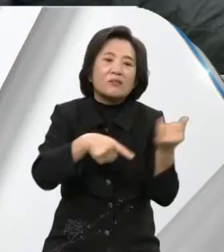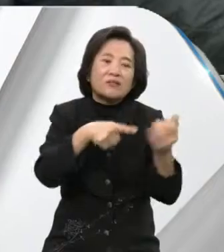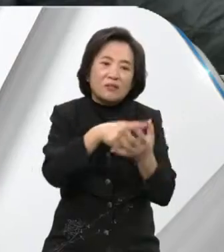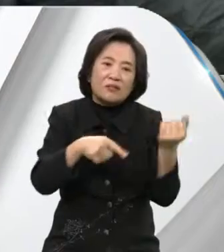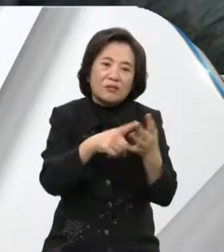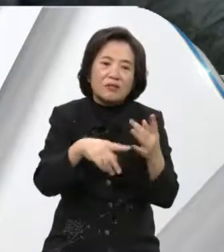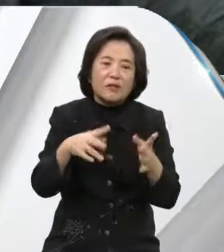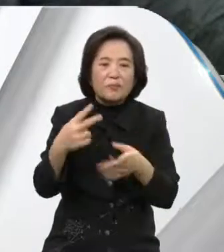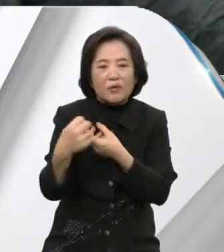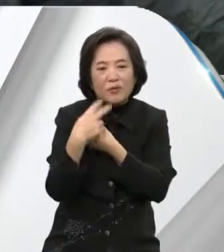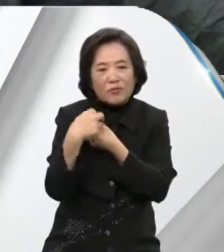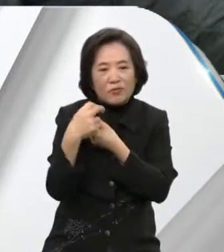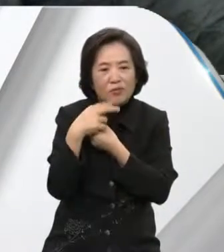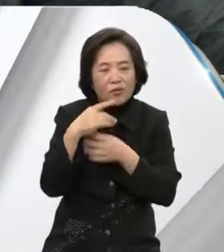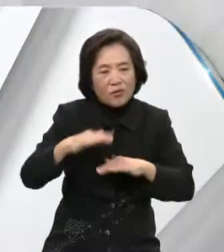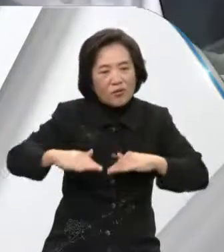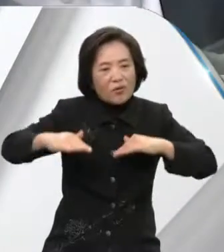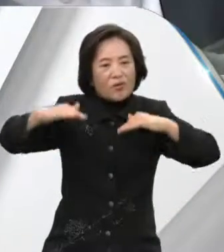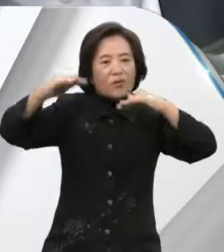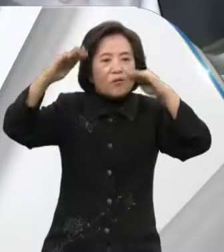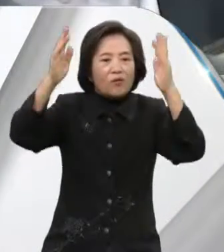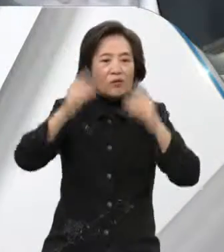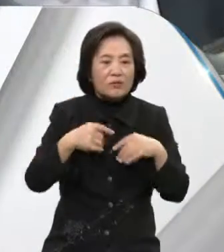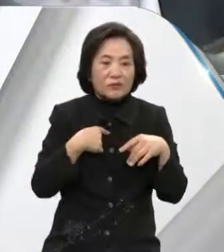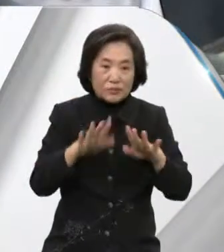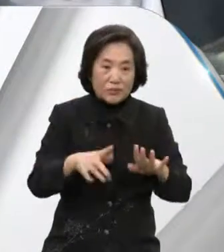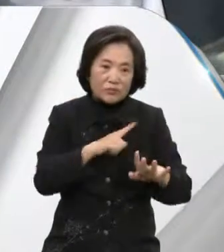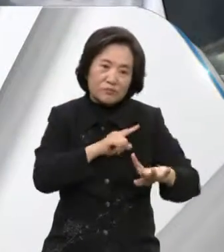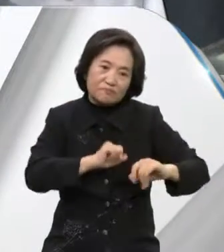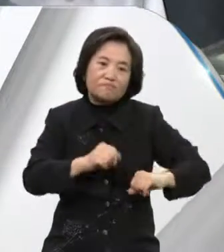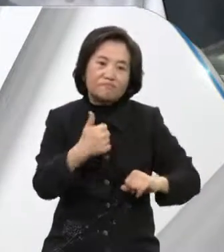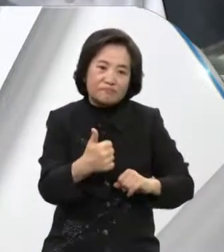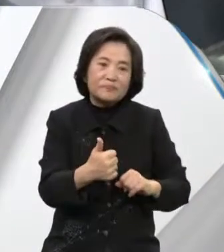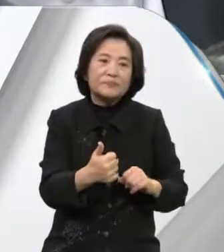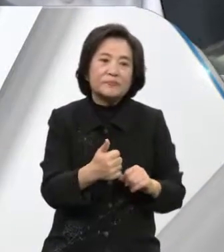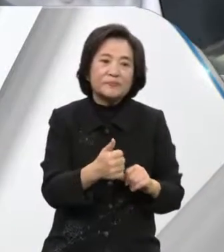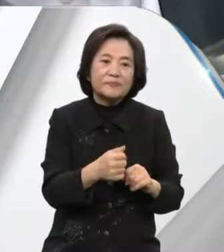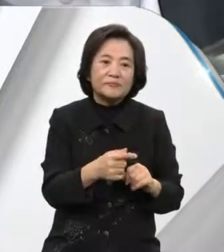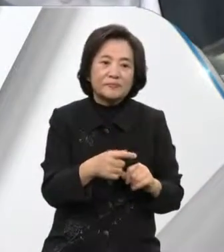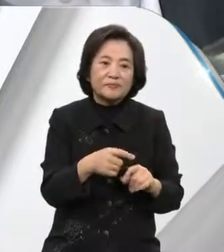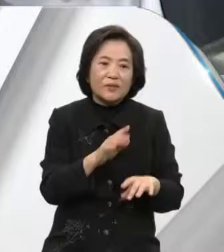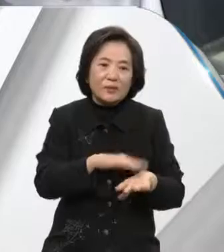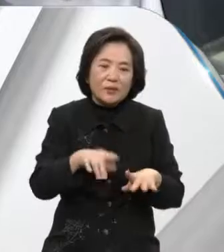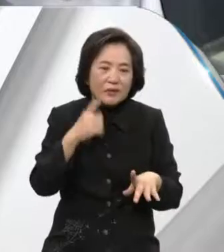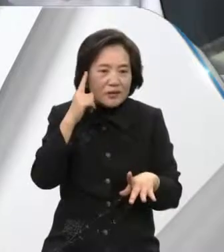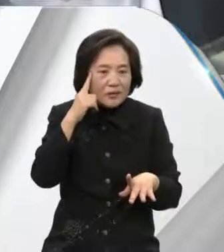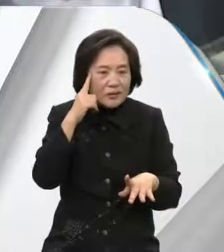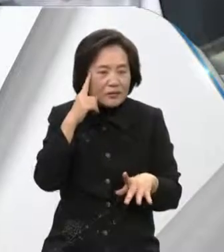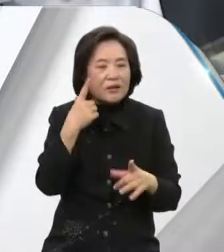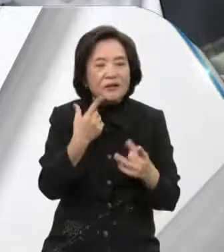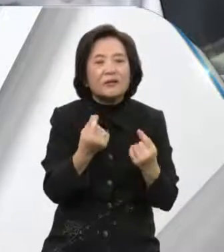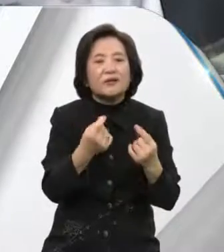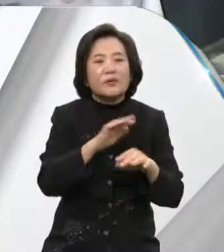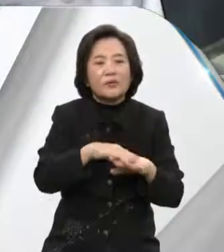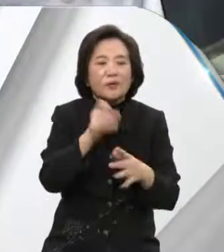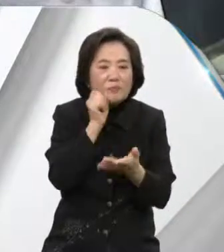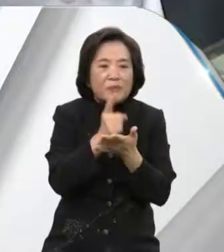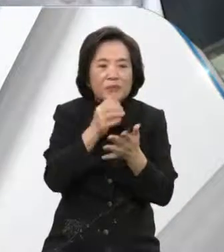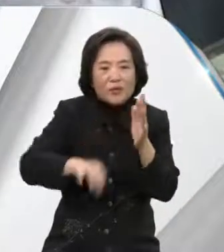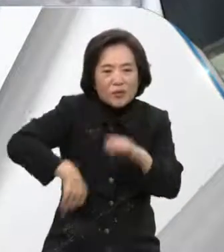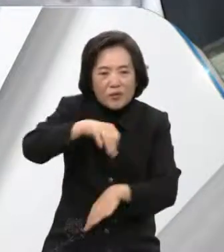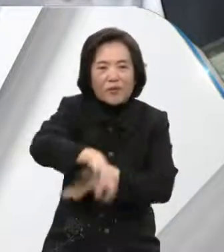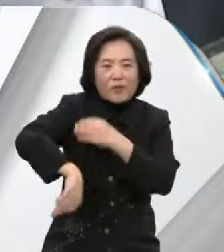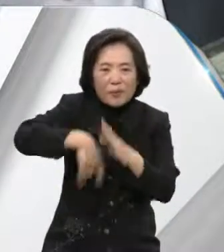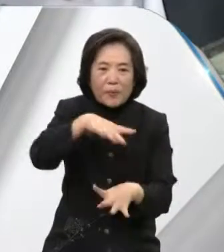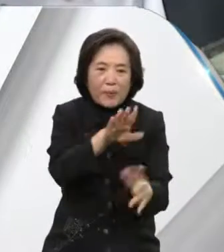代工的部分，就是养大我们。因为现在自己能力也还可以，都会定期有做一些社会上面